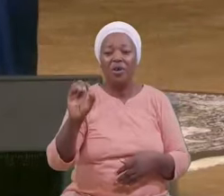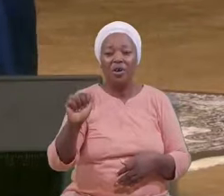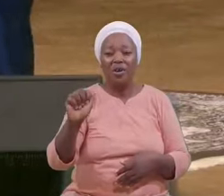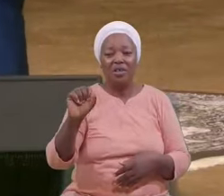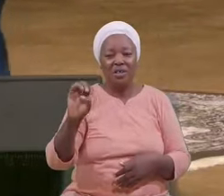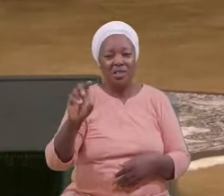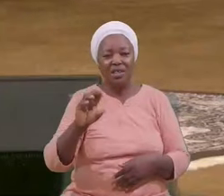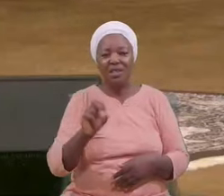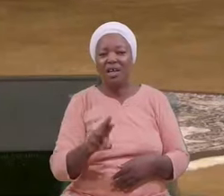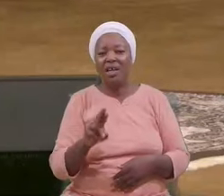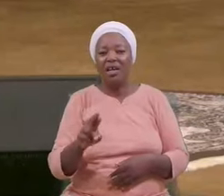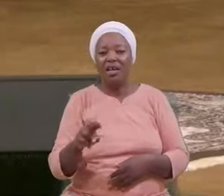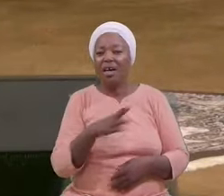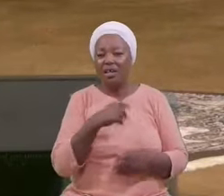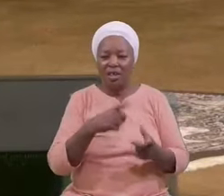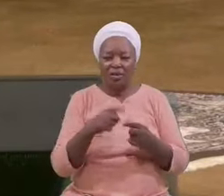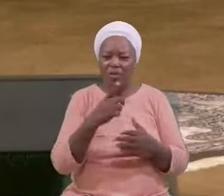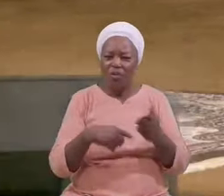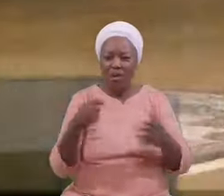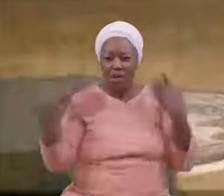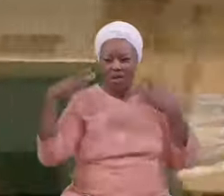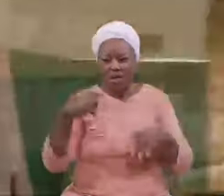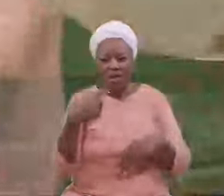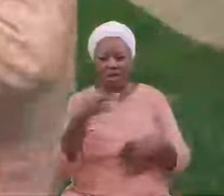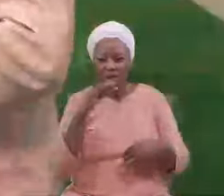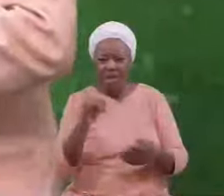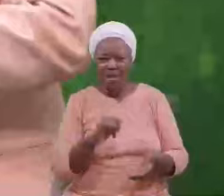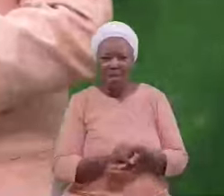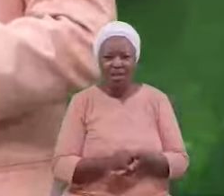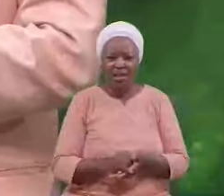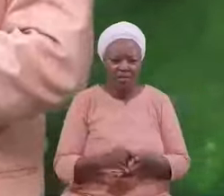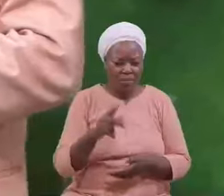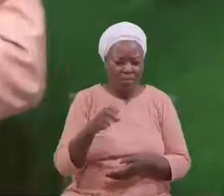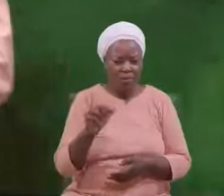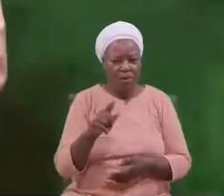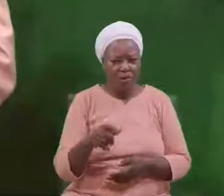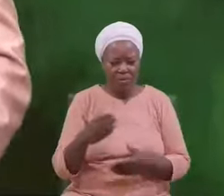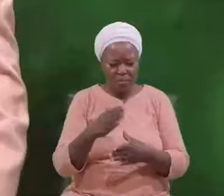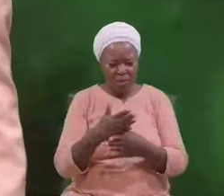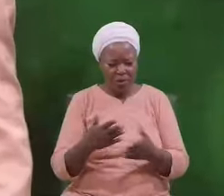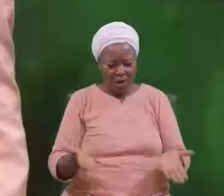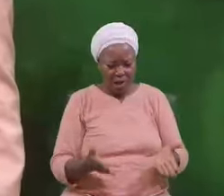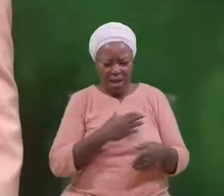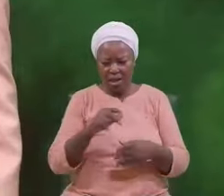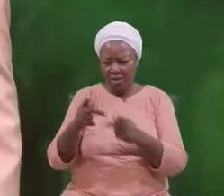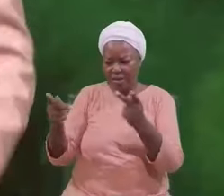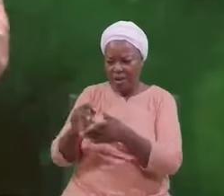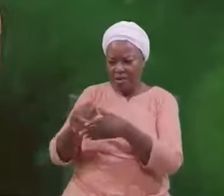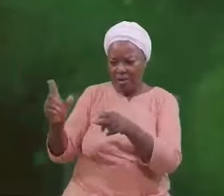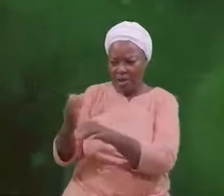c'est que Paul, d'ici, et au lieu que tu iras,